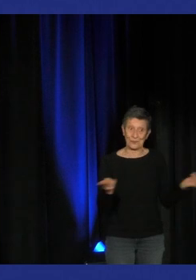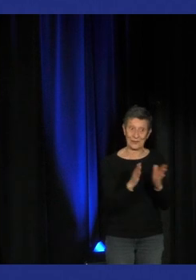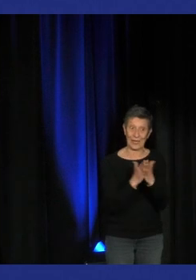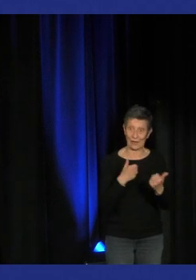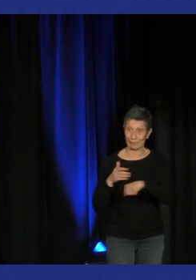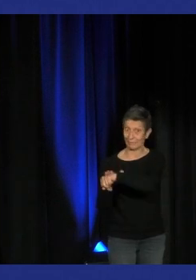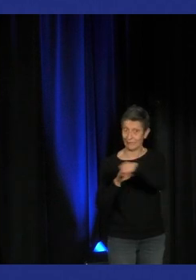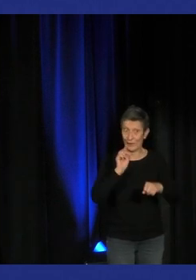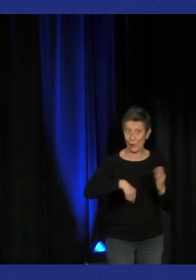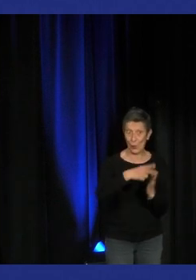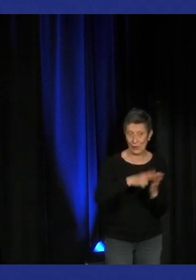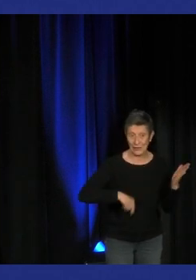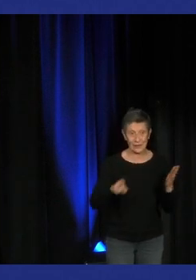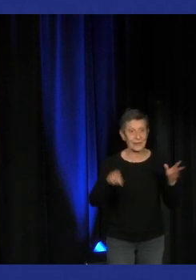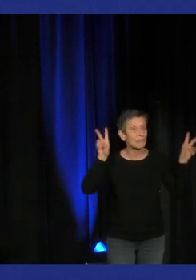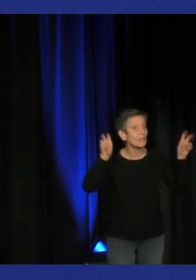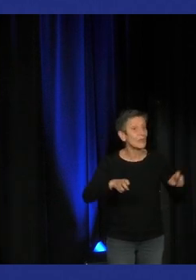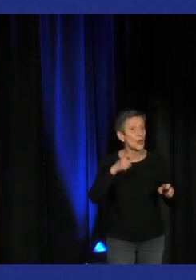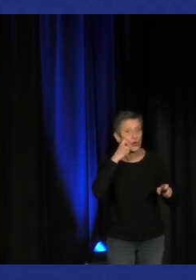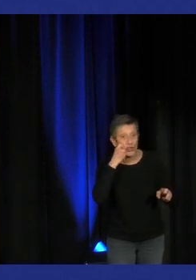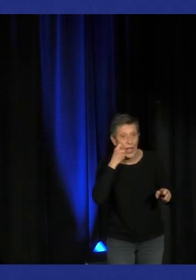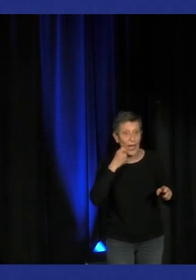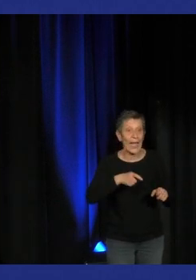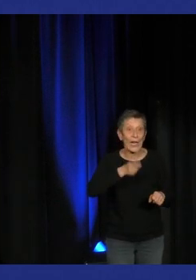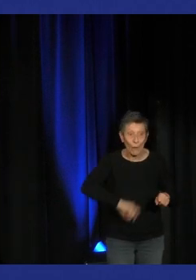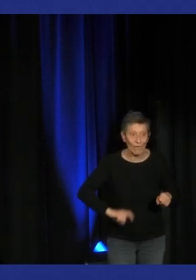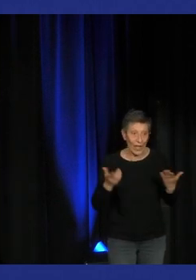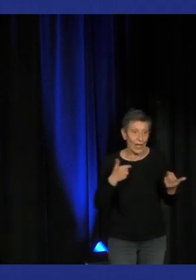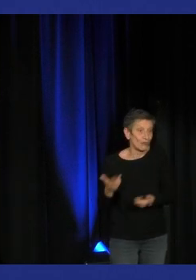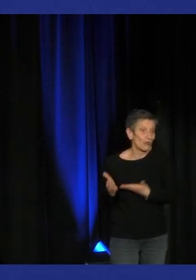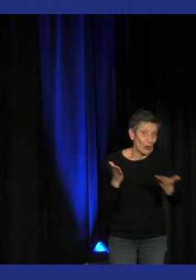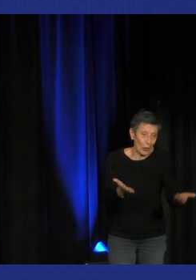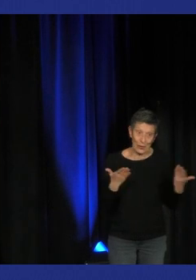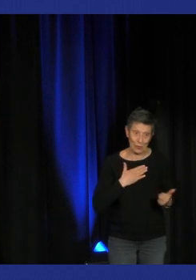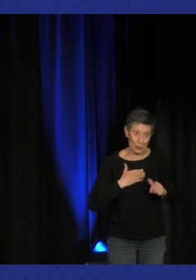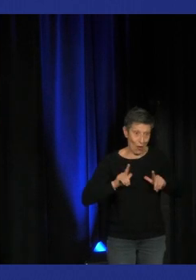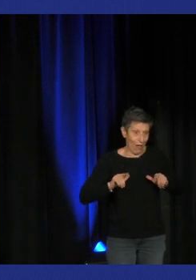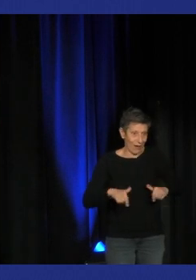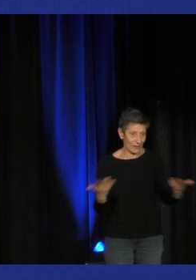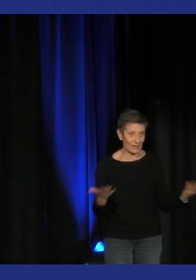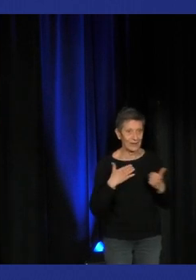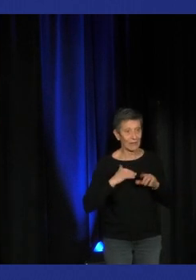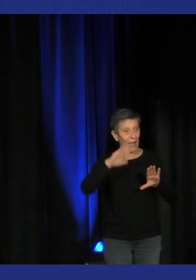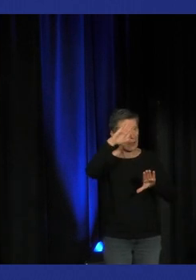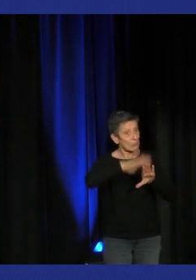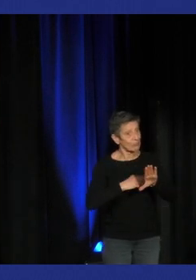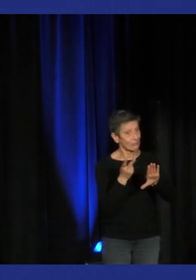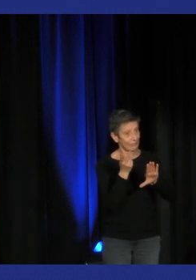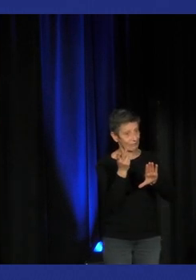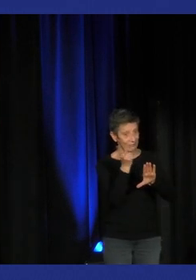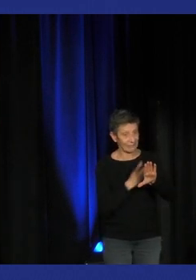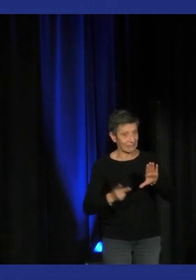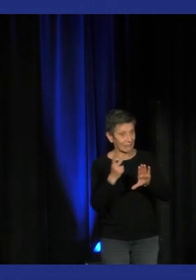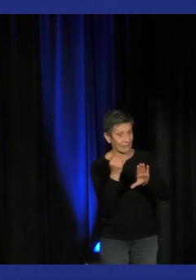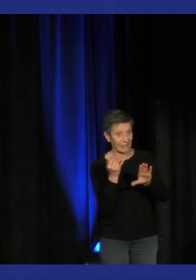à tout le monde qui s'appelle « De chair et de fer ». Alors, je me suis permise de l'emmener parce que je l'avais chez moi. Il a avec une très belle illustration qui